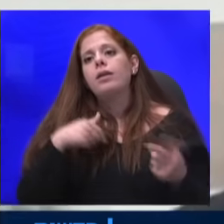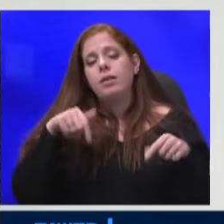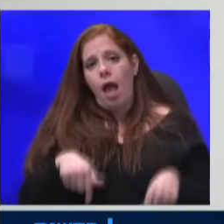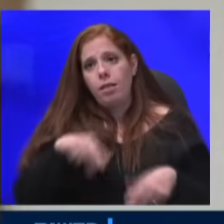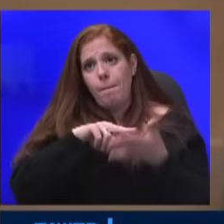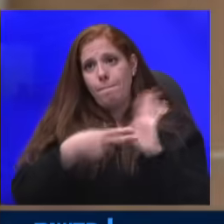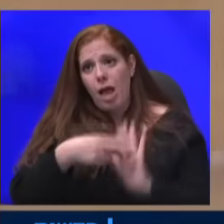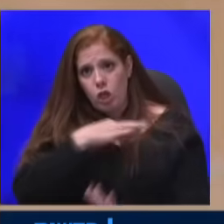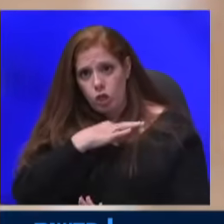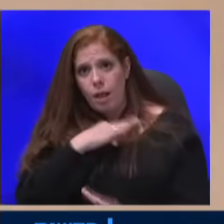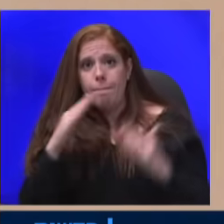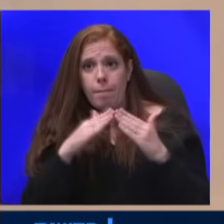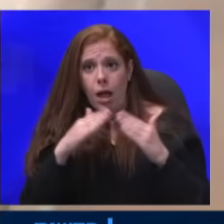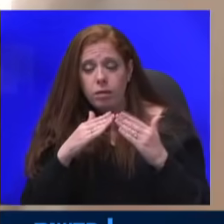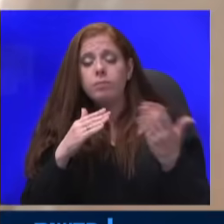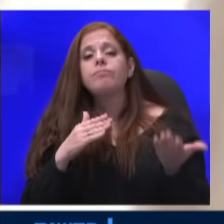בחדר שלי, בבית.